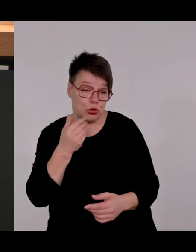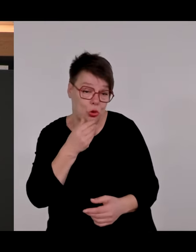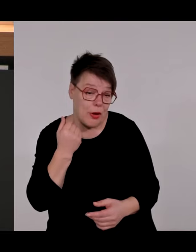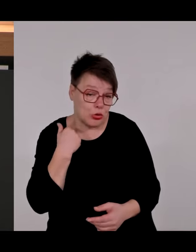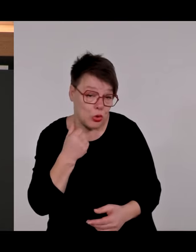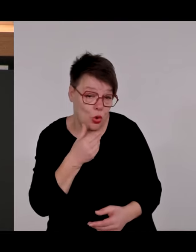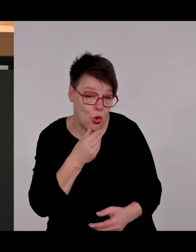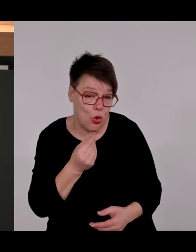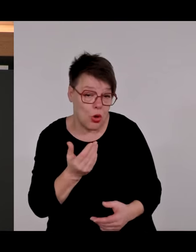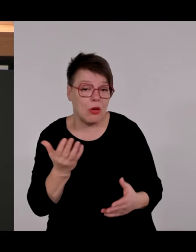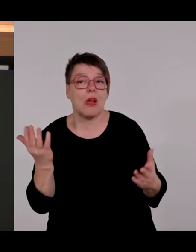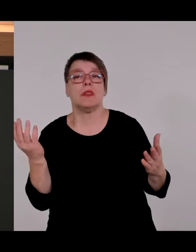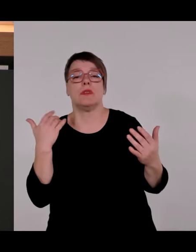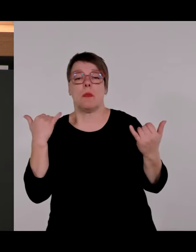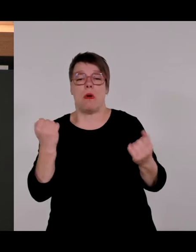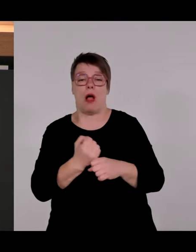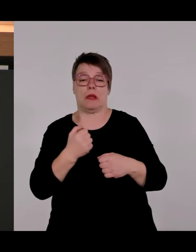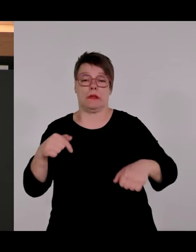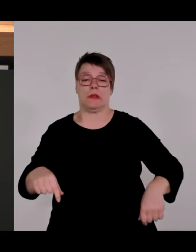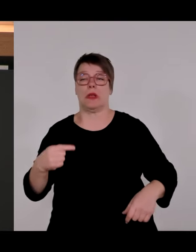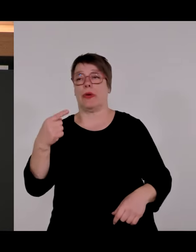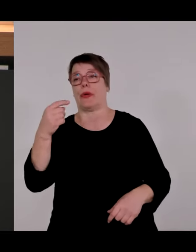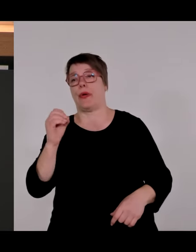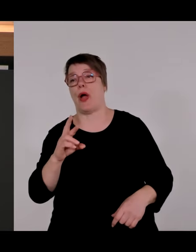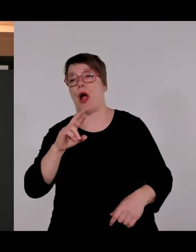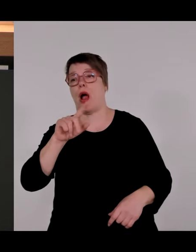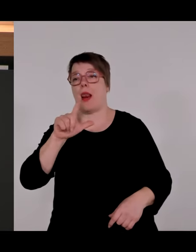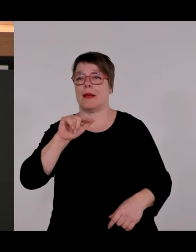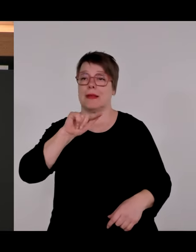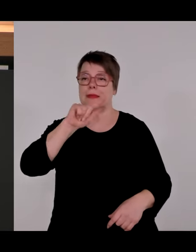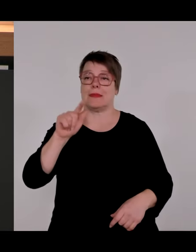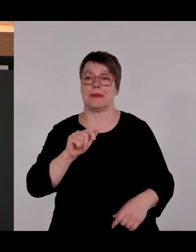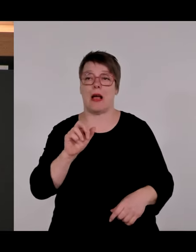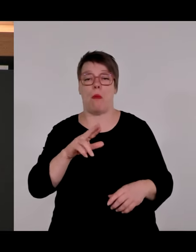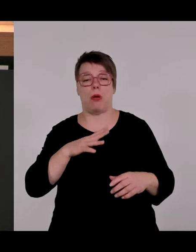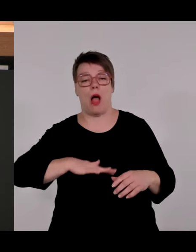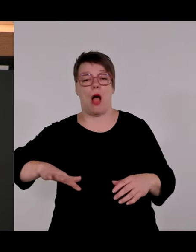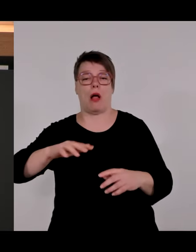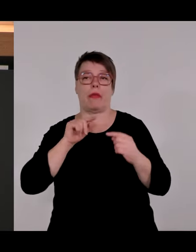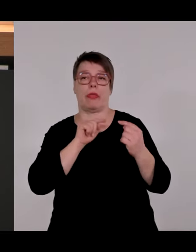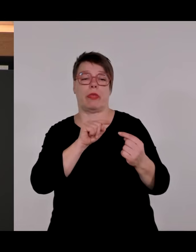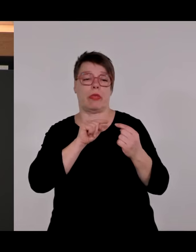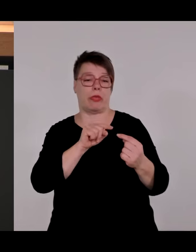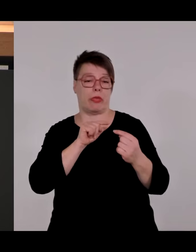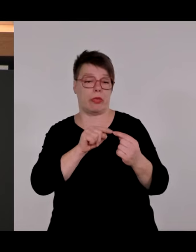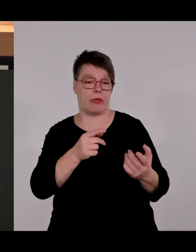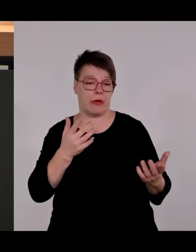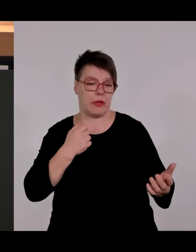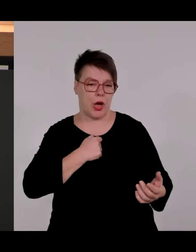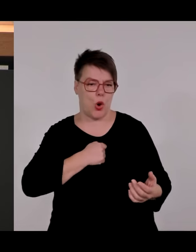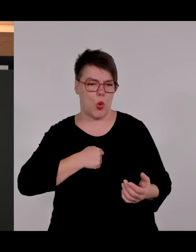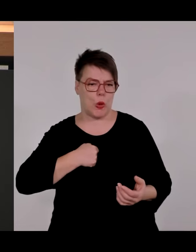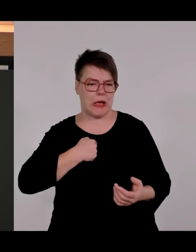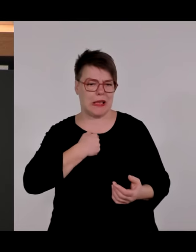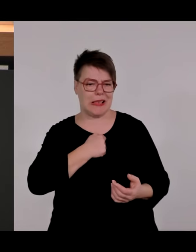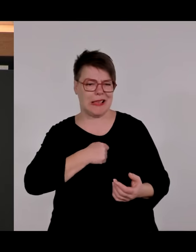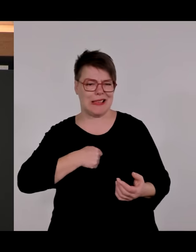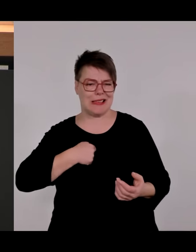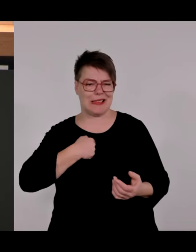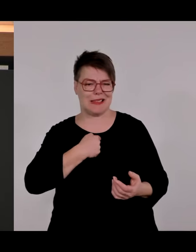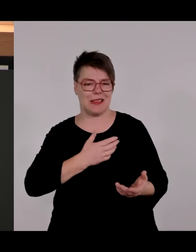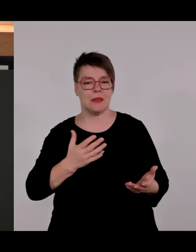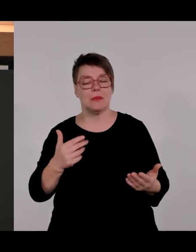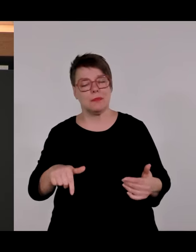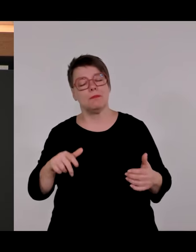viel. Aber ein 20-Minuten-Gang in einem Security-Tross durch einen Park ist noch lange kein Gespräch mit Anwohnenden. Und